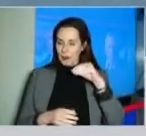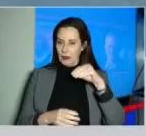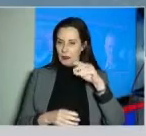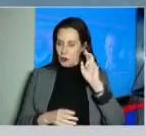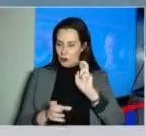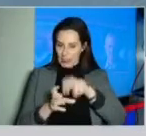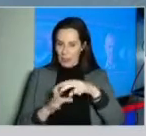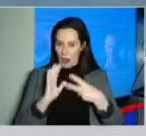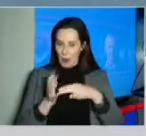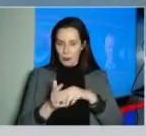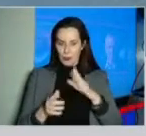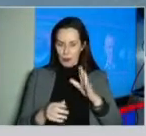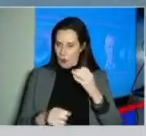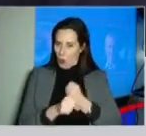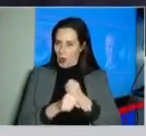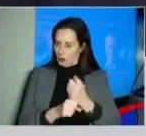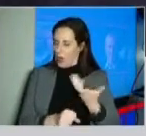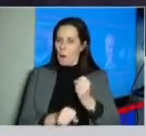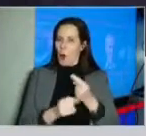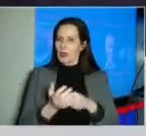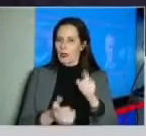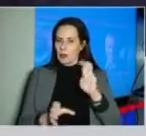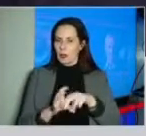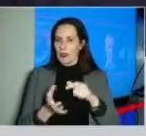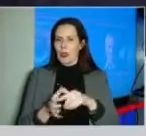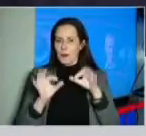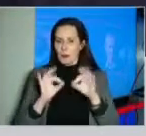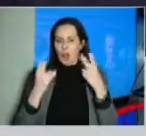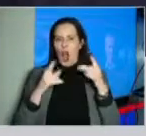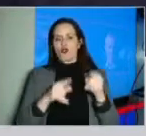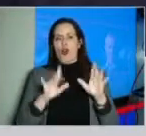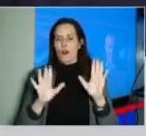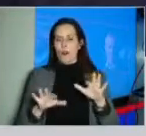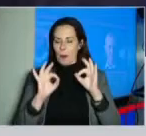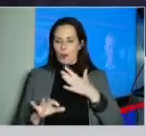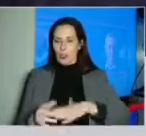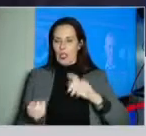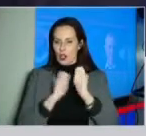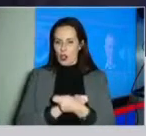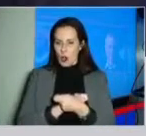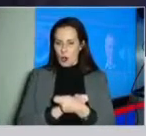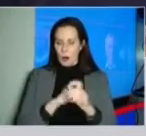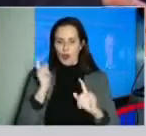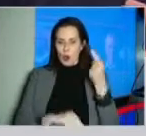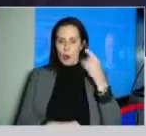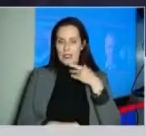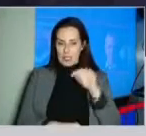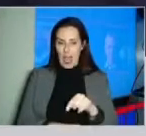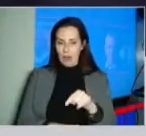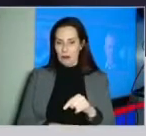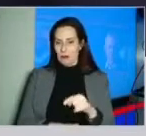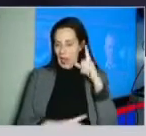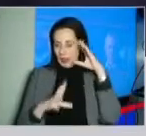זה מהסיבה שכולנו רוצים שאנשים יצטרפו למערכת הפוליטית, כי באמת אכפת לו, והוא באמת רוצה לשנות את מה שקורה כאן במדינה,